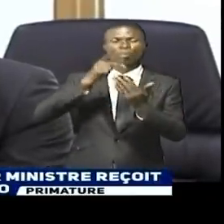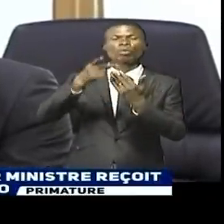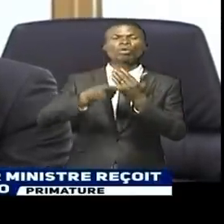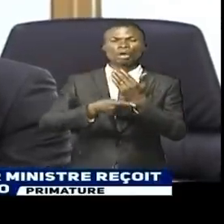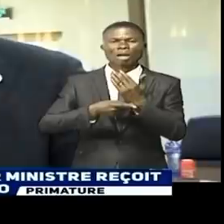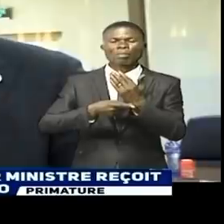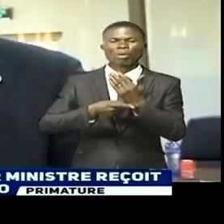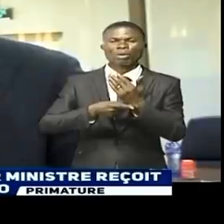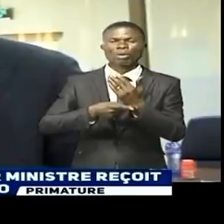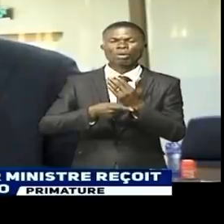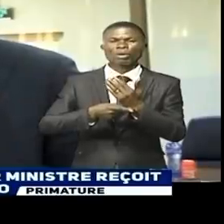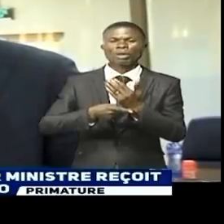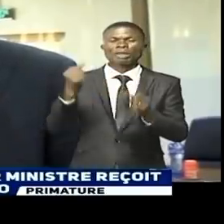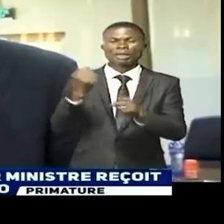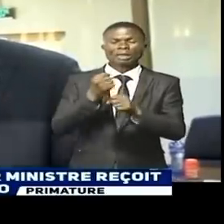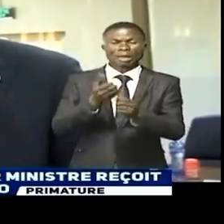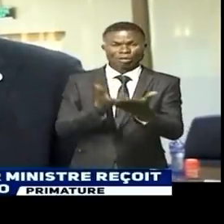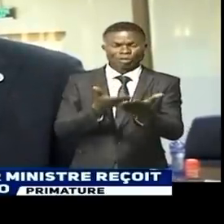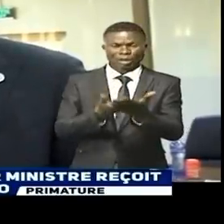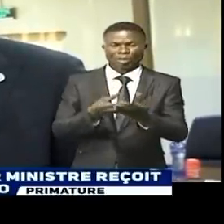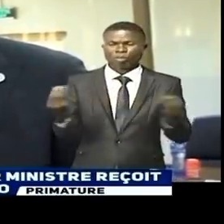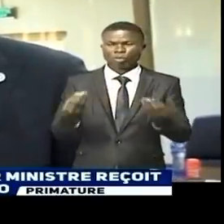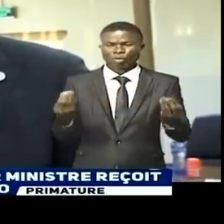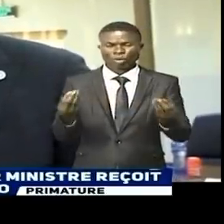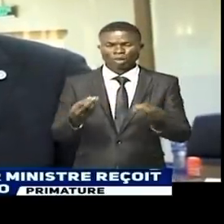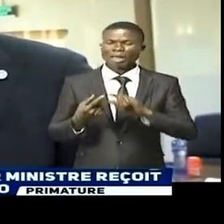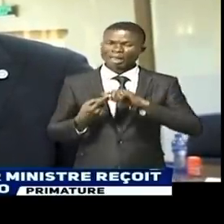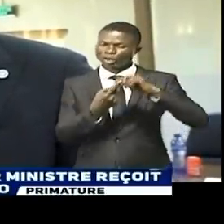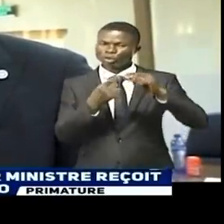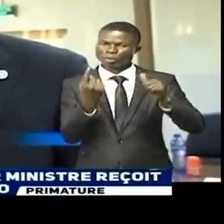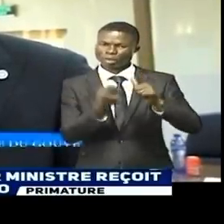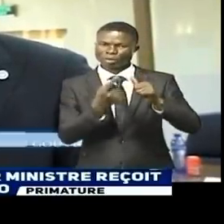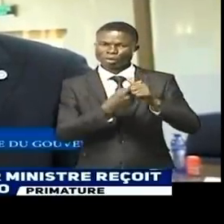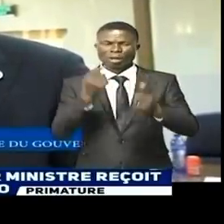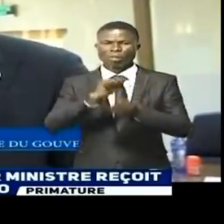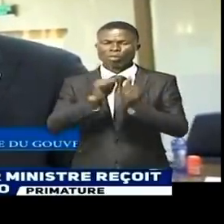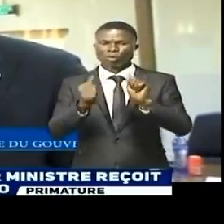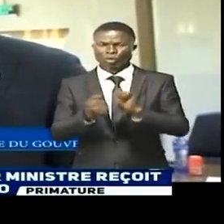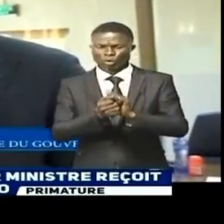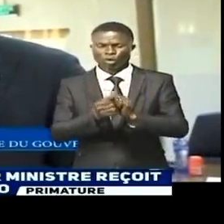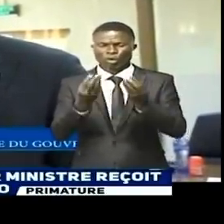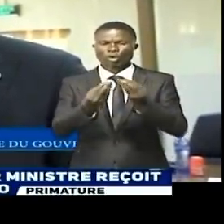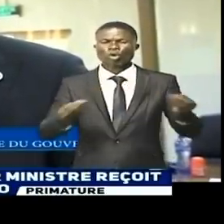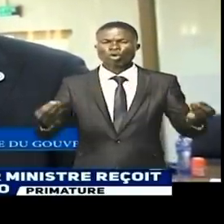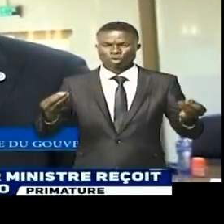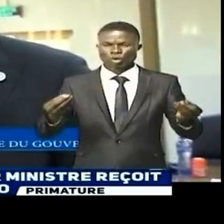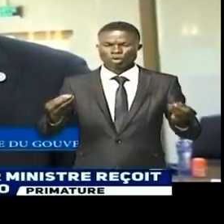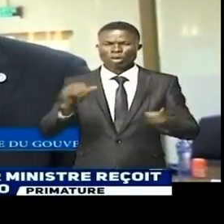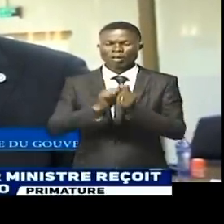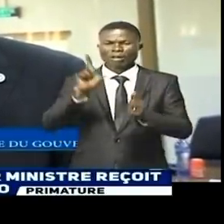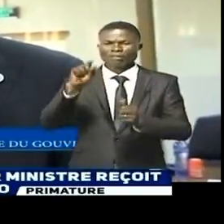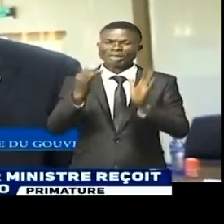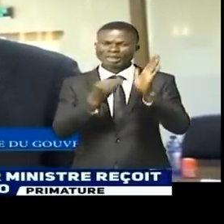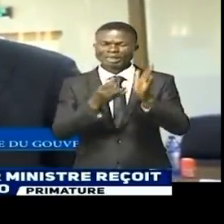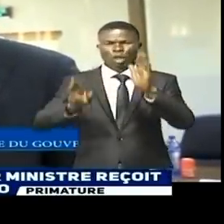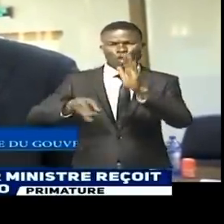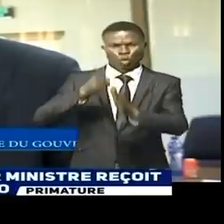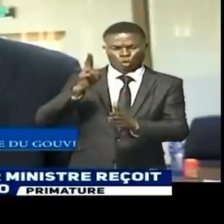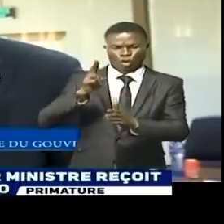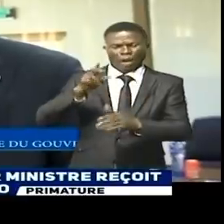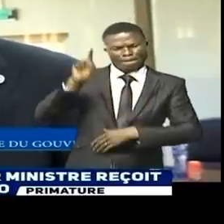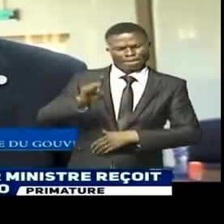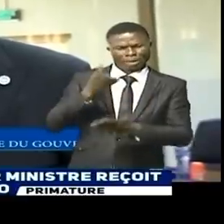de ce travail permanent mais spécifiquement par rapport à après la résolution 26 nous y avait ces besoins